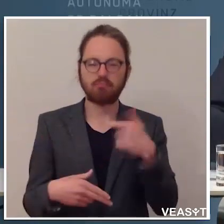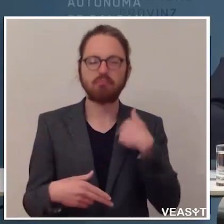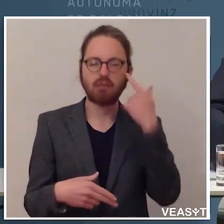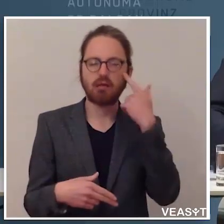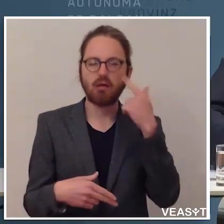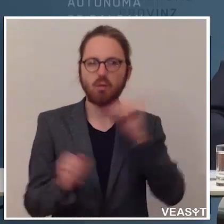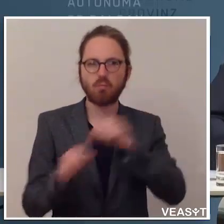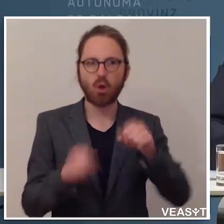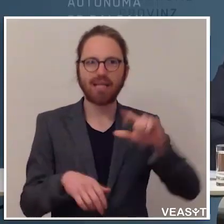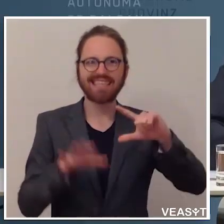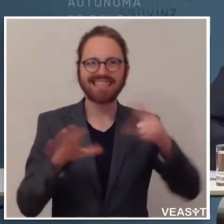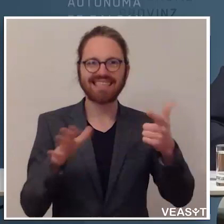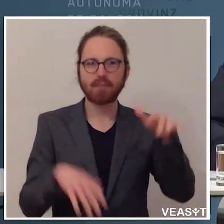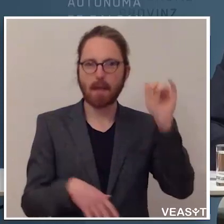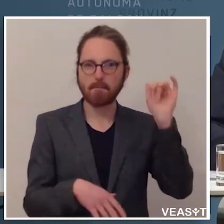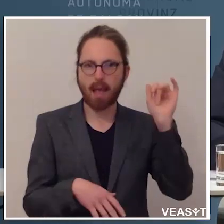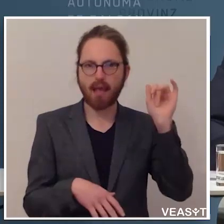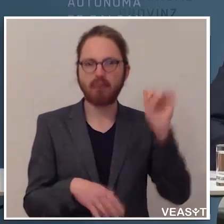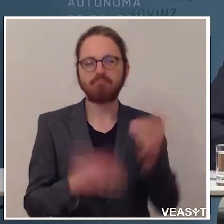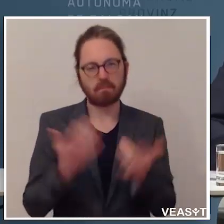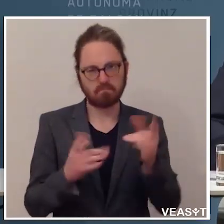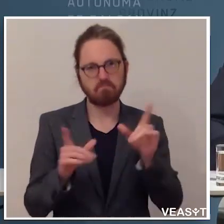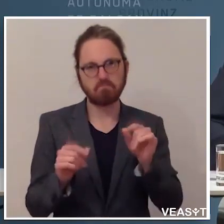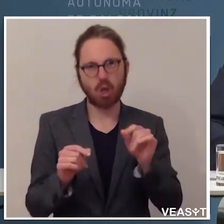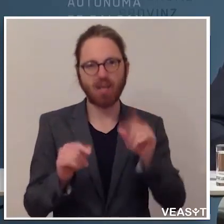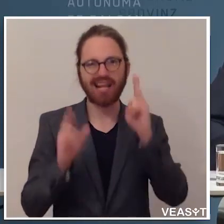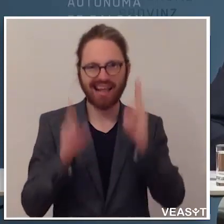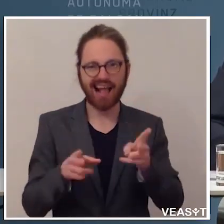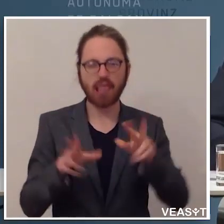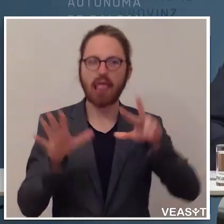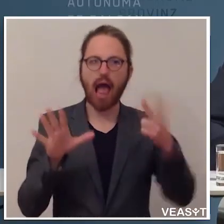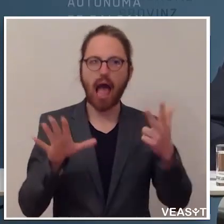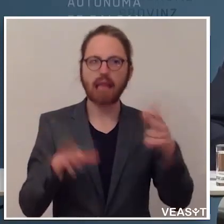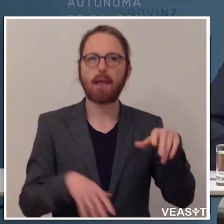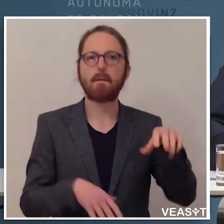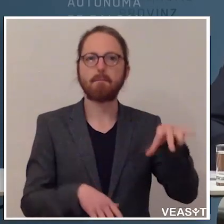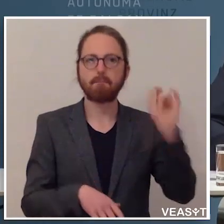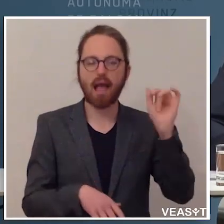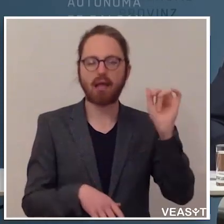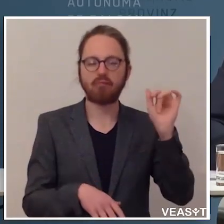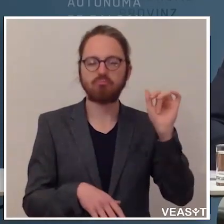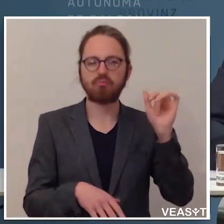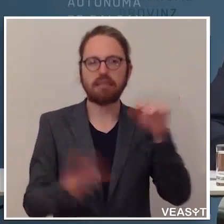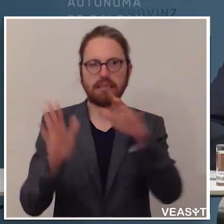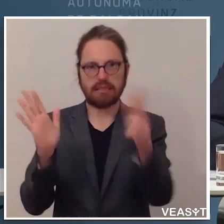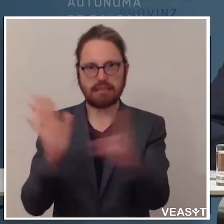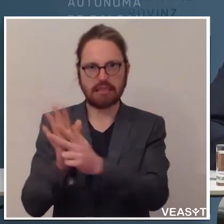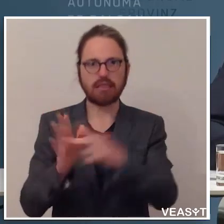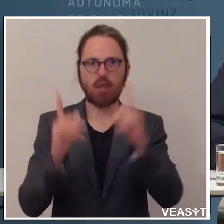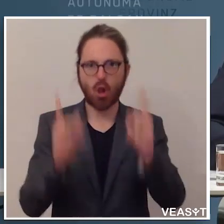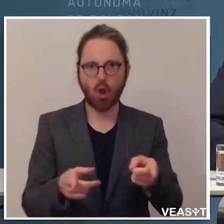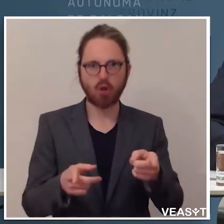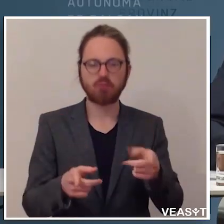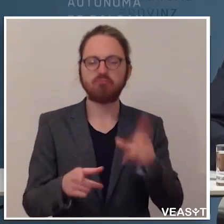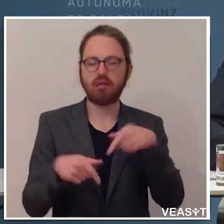zu treffen. Somit könnte das Gesetz theoretisch am 8. Mai in Kraft treten. Und damit hätten wir dann eine Situation, laut unserem Vorschlag, dass man in